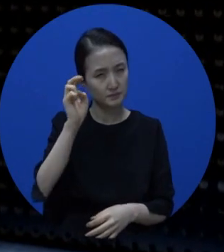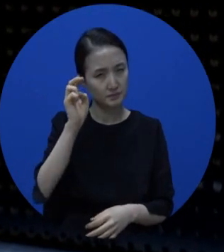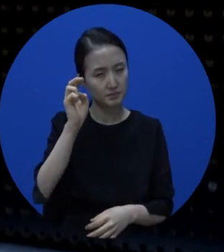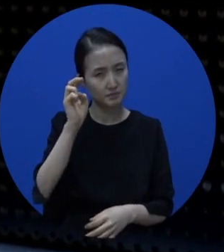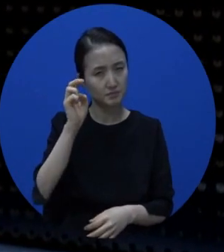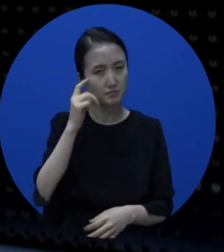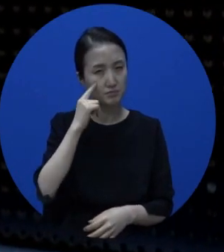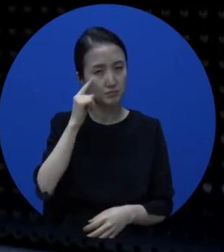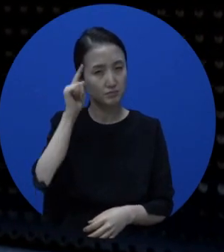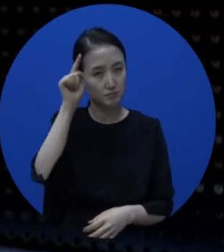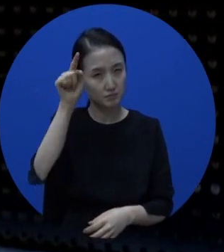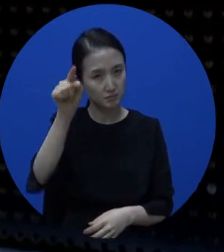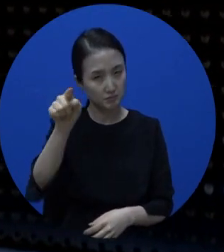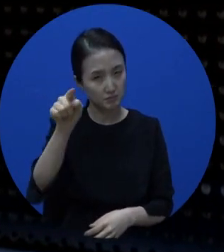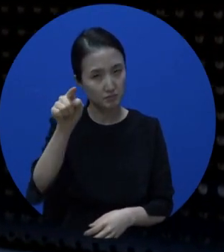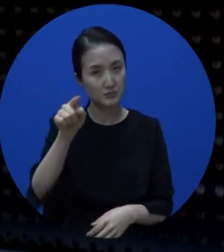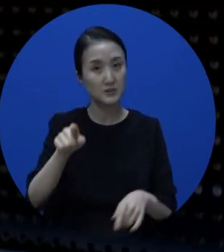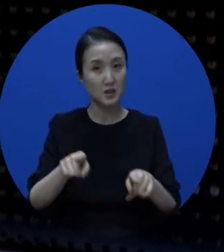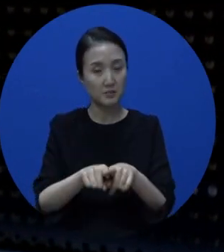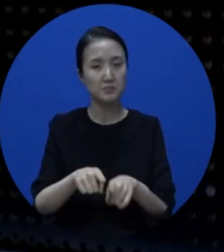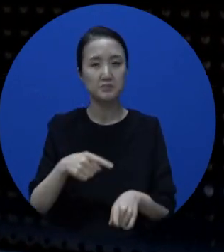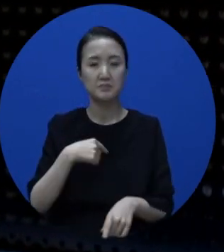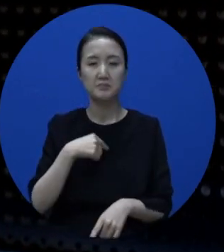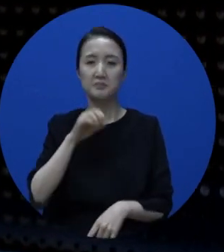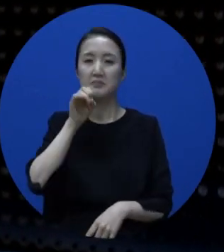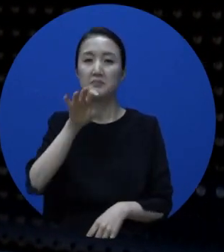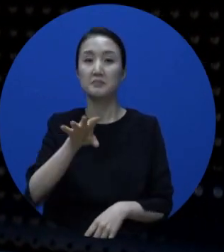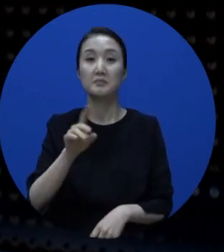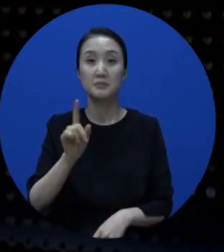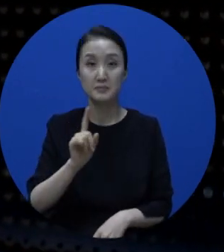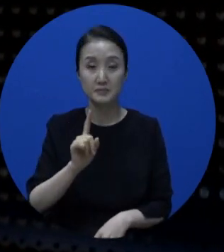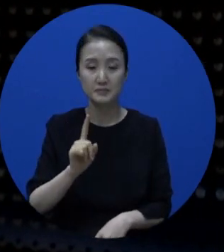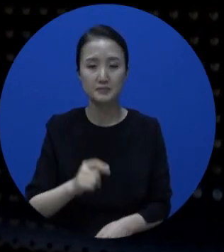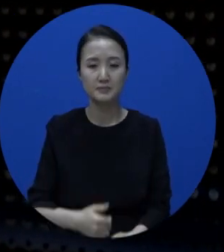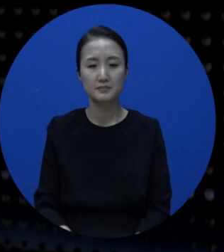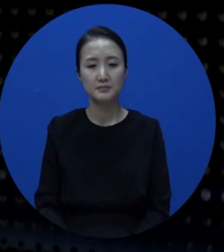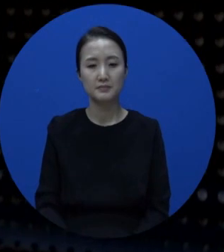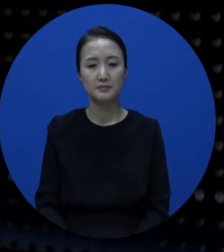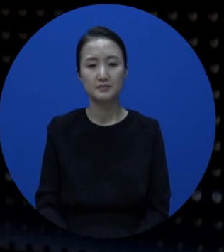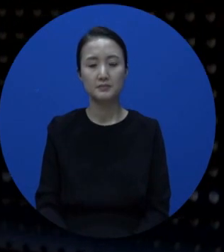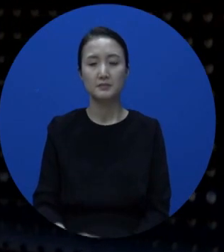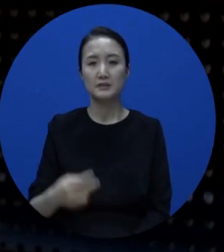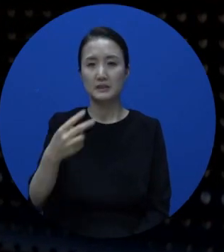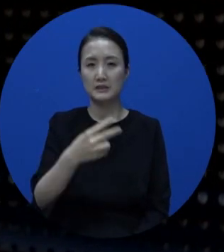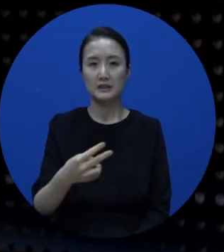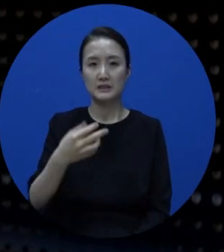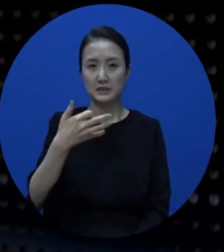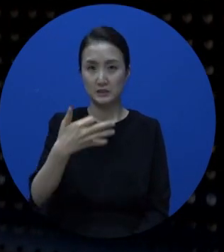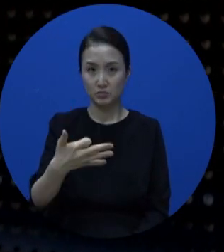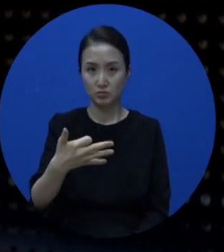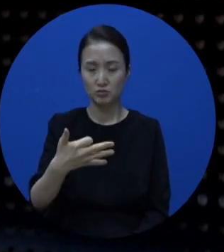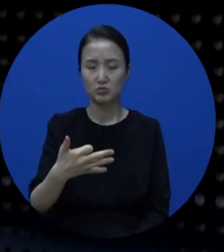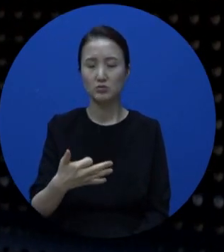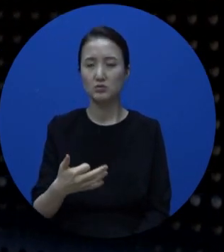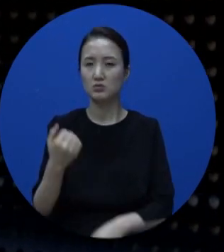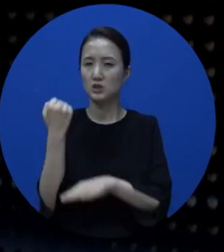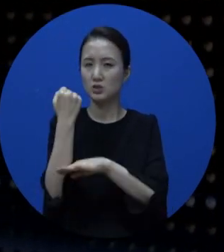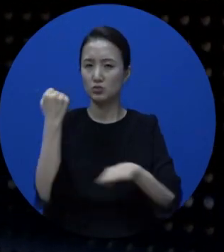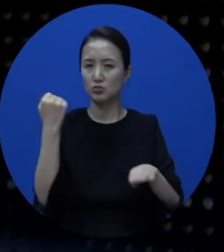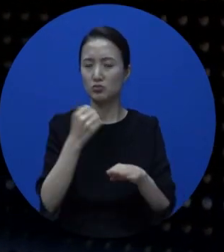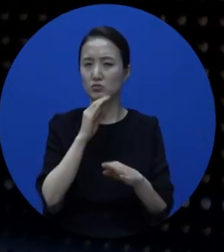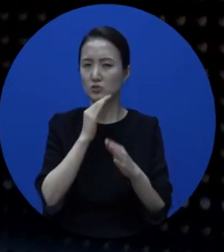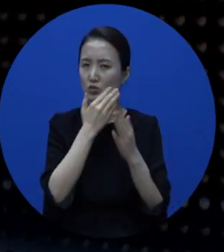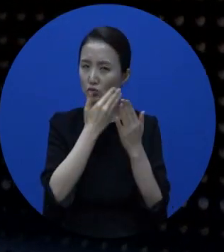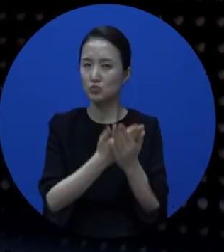경제전망 을 하면서 2019년 경제를 뭐라고 정의 내려 쓰니까 아까 말씀드렸죠 결정